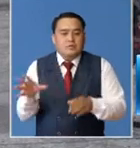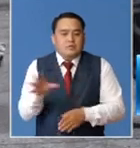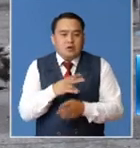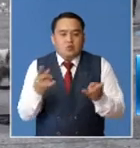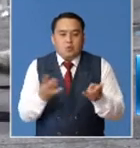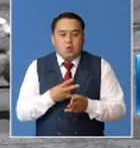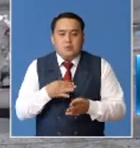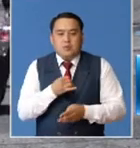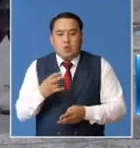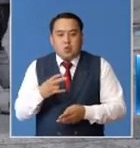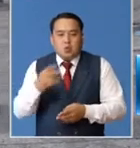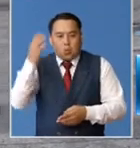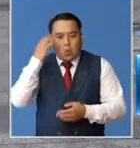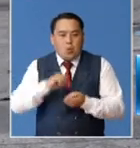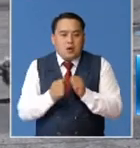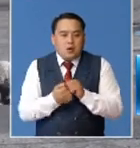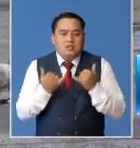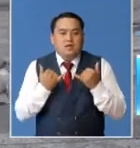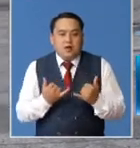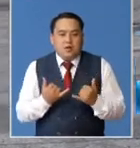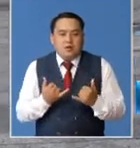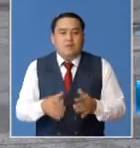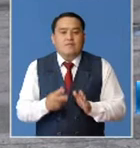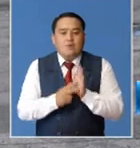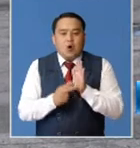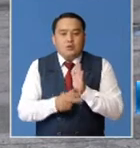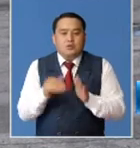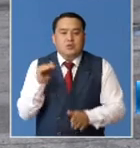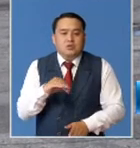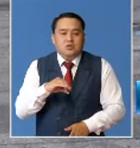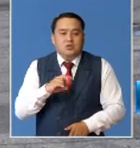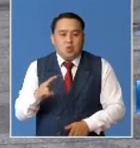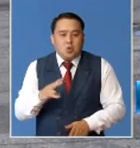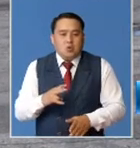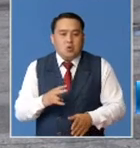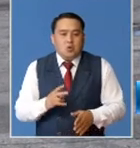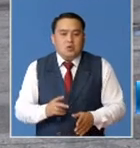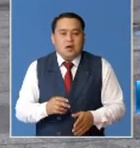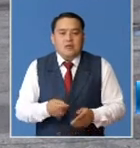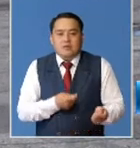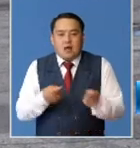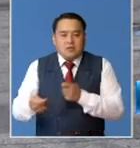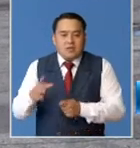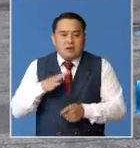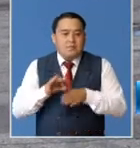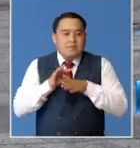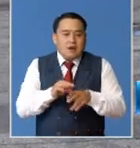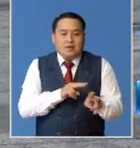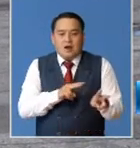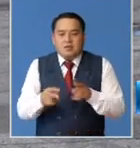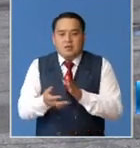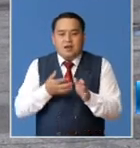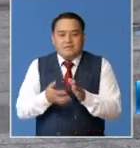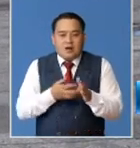необходимо 1,5 миллиона тонн угля. На данный момент более 80 тысяч тонн угля к нам в край доставлено. Проводя мониторинг